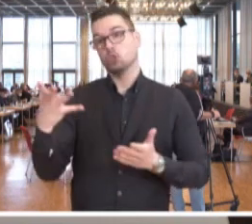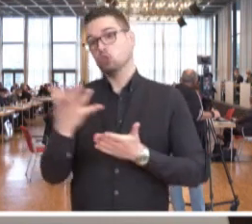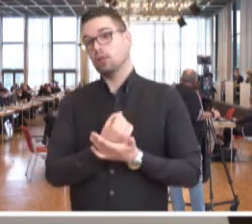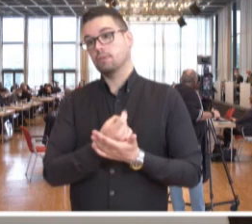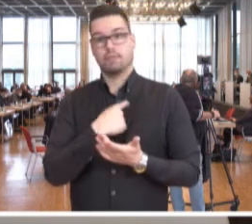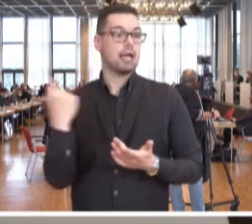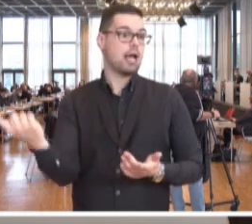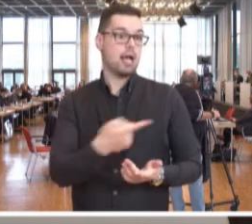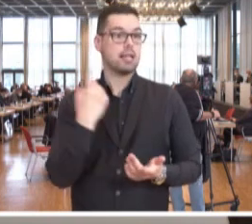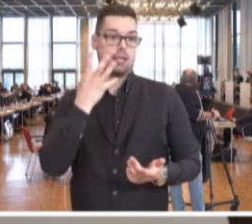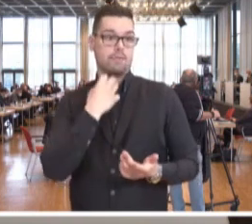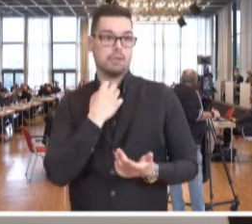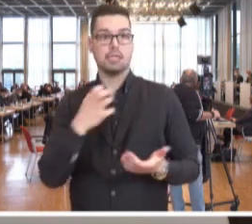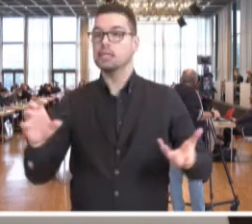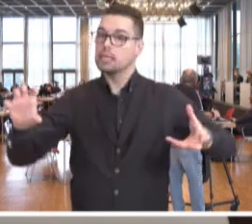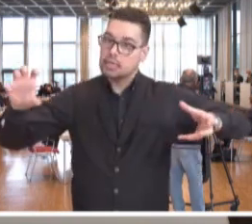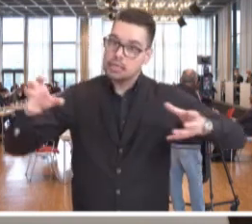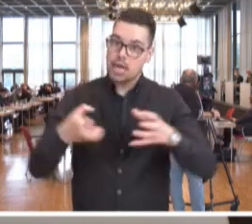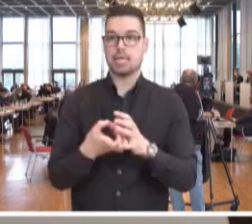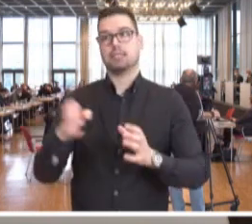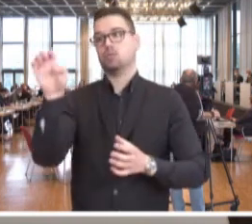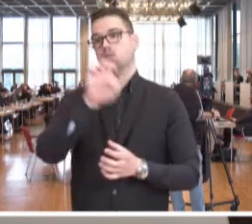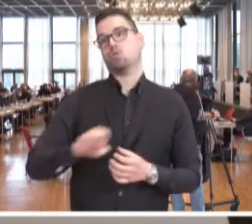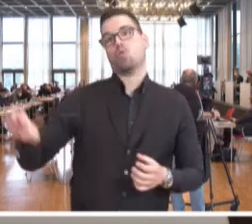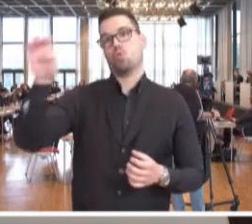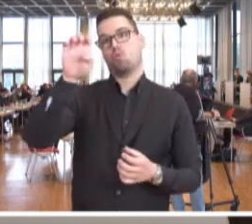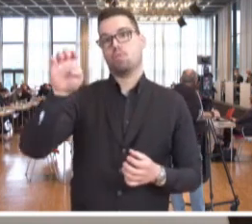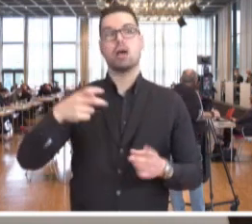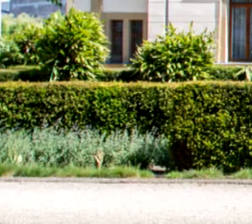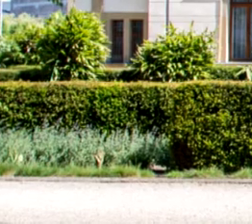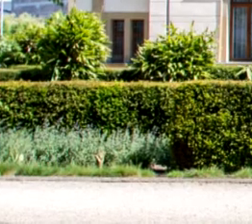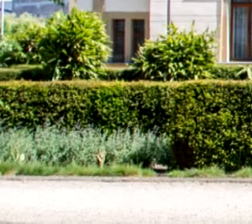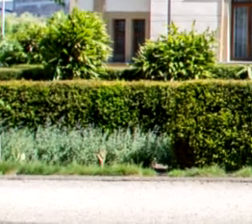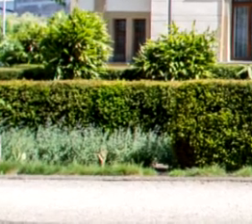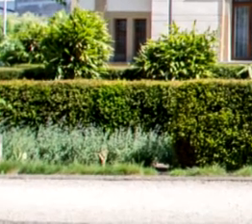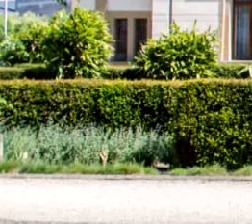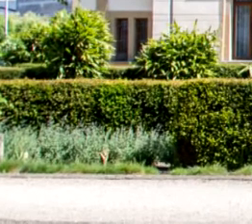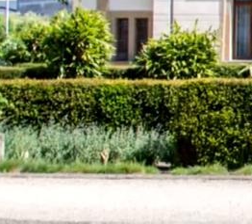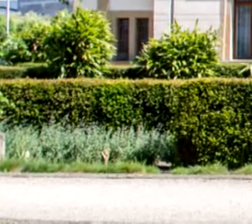was wir alle wollen, ein geeintes Europa, das zum Frieden in der Welt beiträgt.